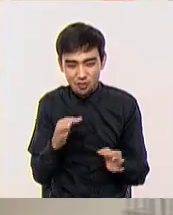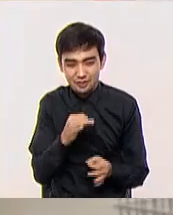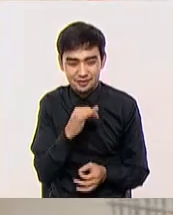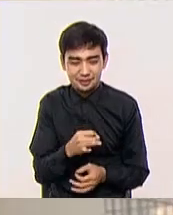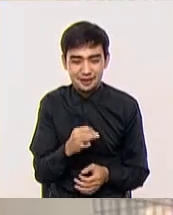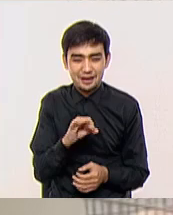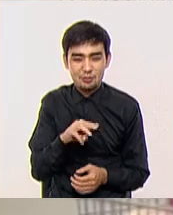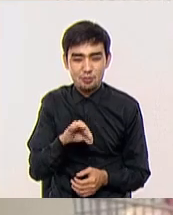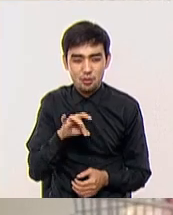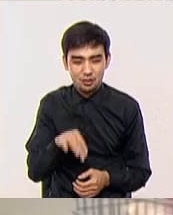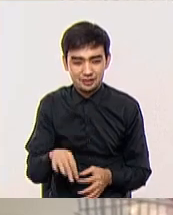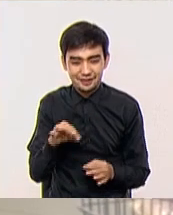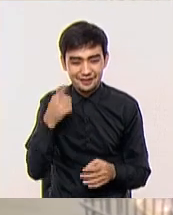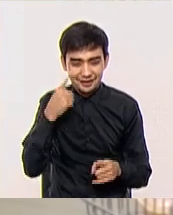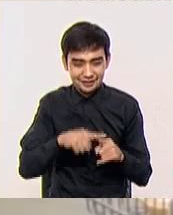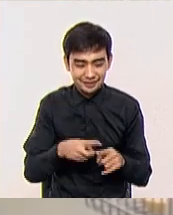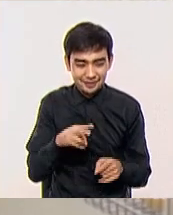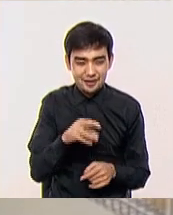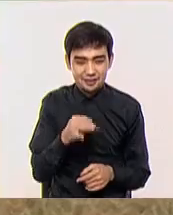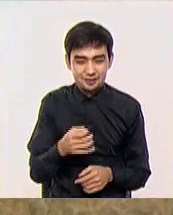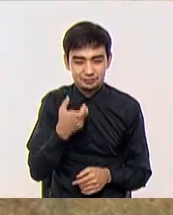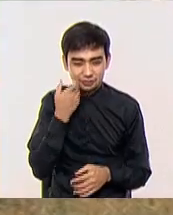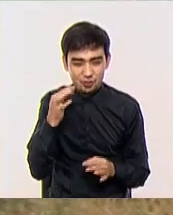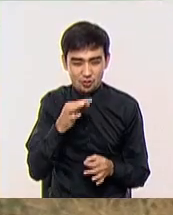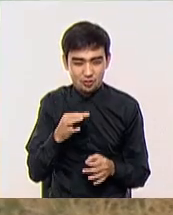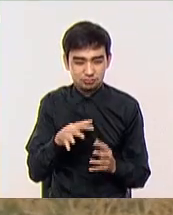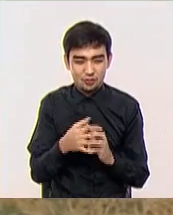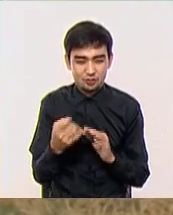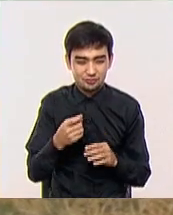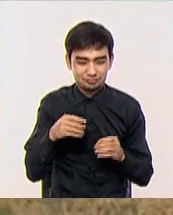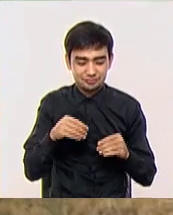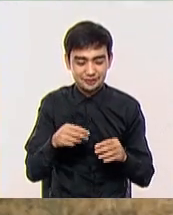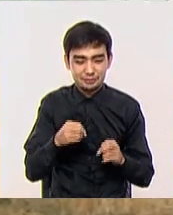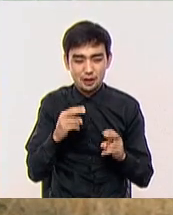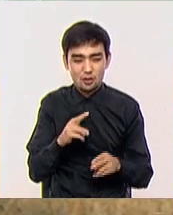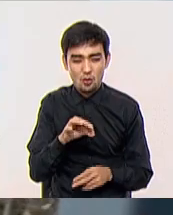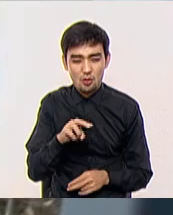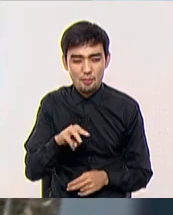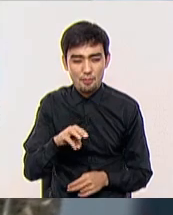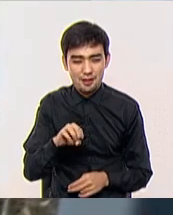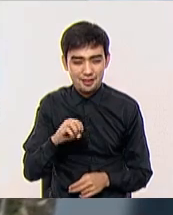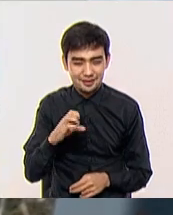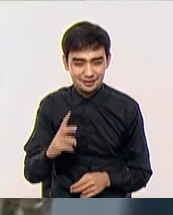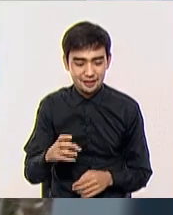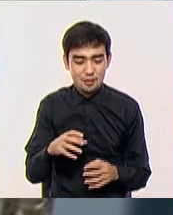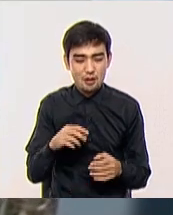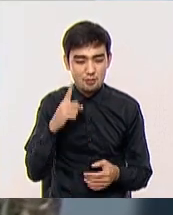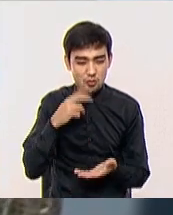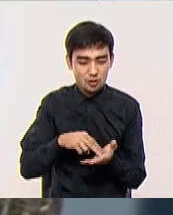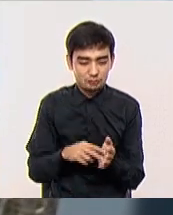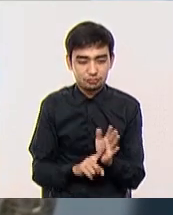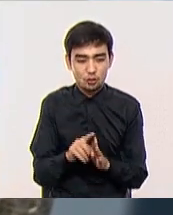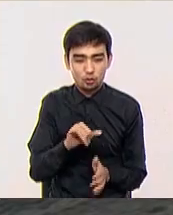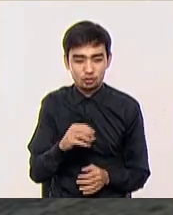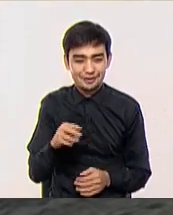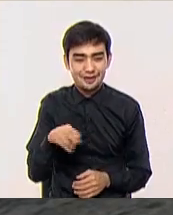по импортозамещению техники, используемой в агропромышленном комплексе. Проект могут принять уже в декабре на